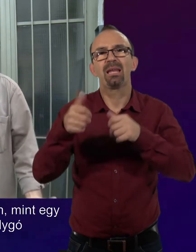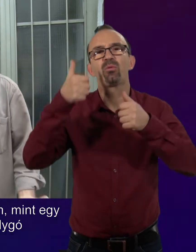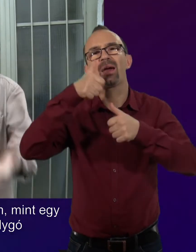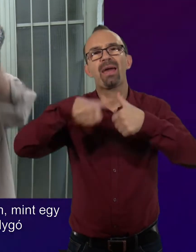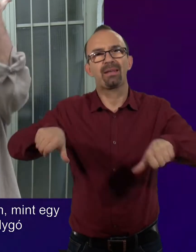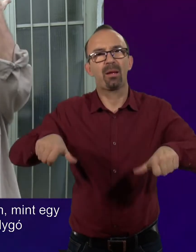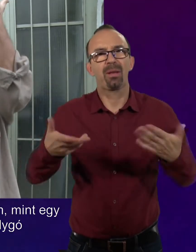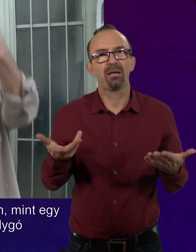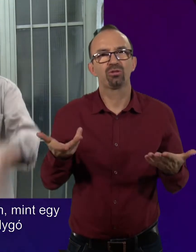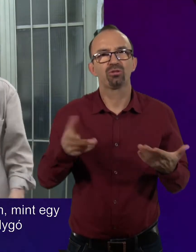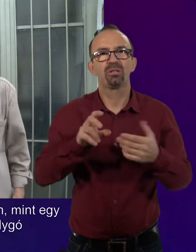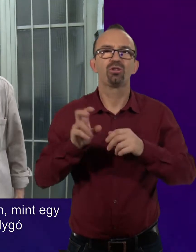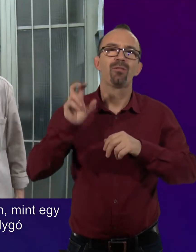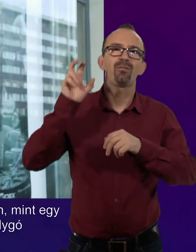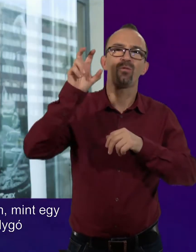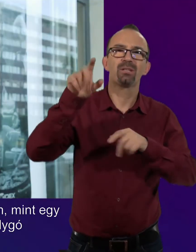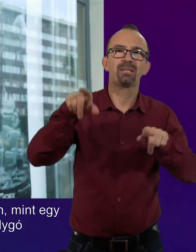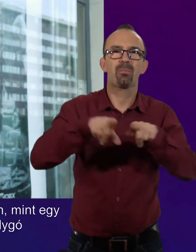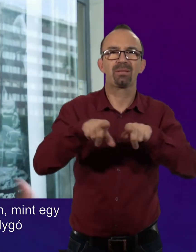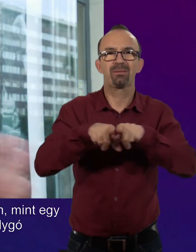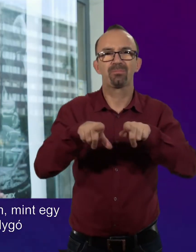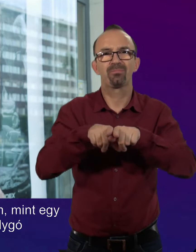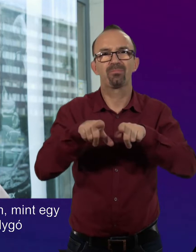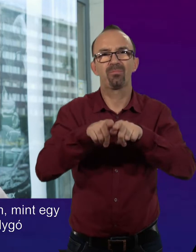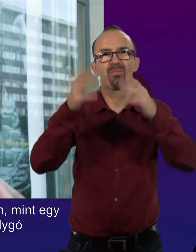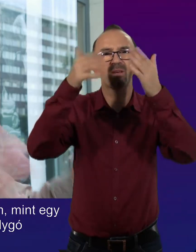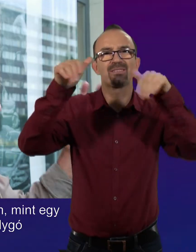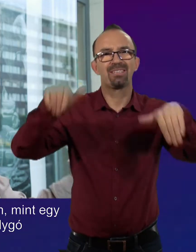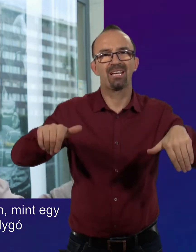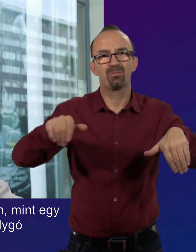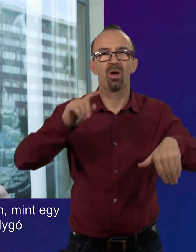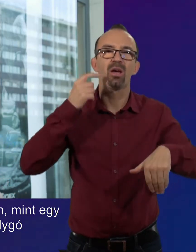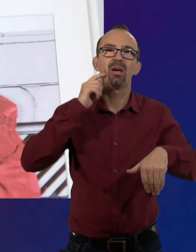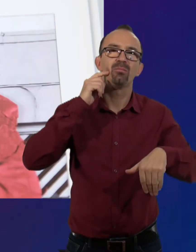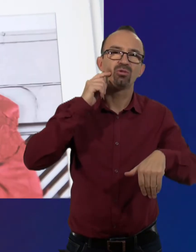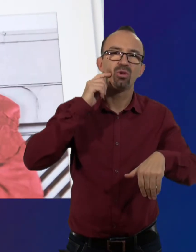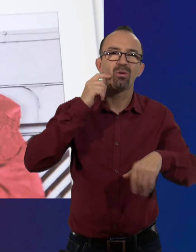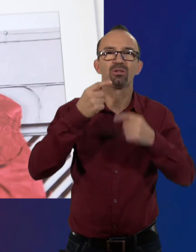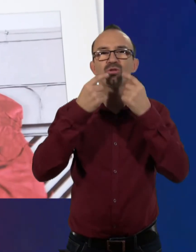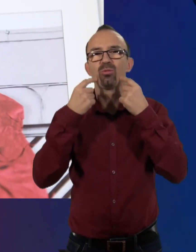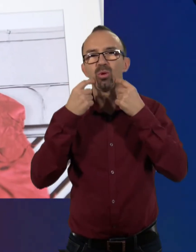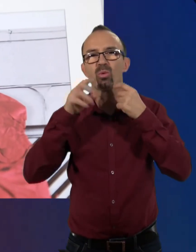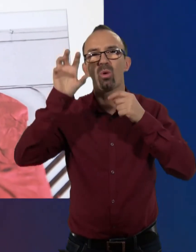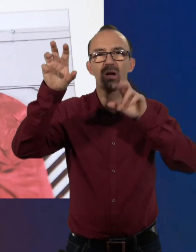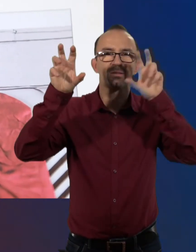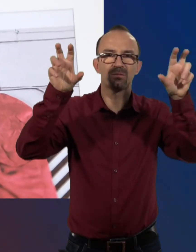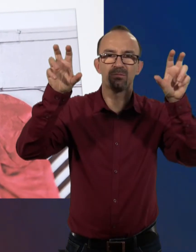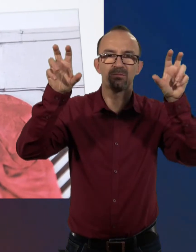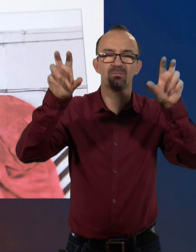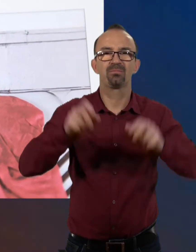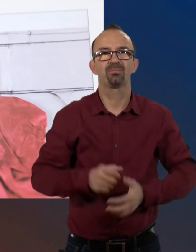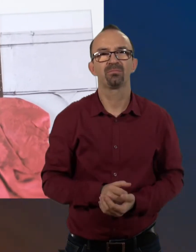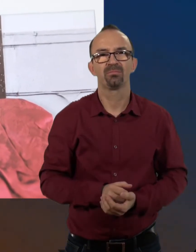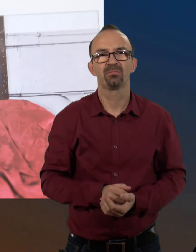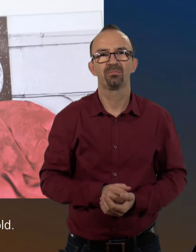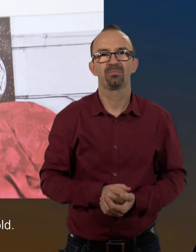egyetemesség fölé, és akkor ide föltettem, mint egy ilyen, a színházban van egy mosolygó és egy szomorú arc,